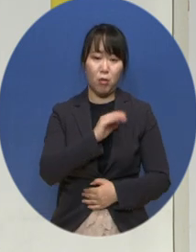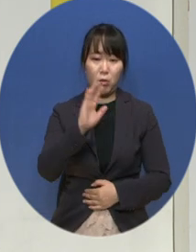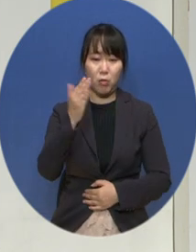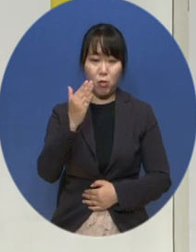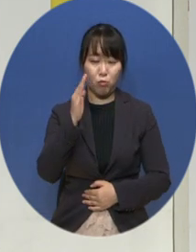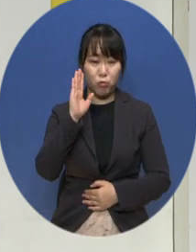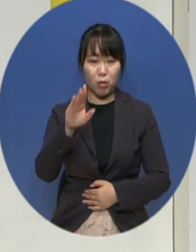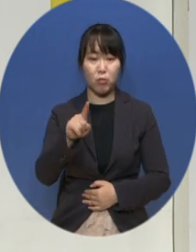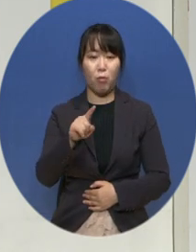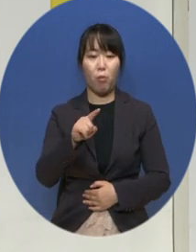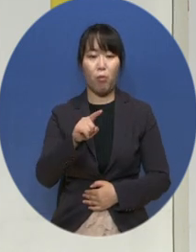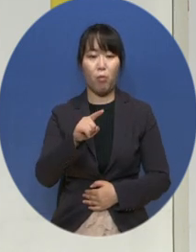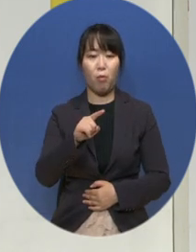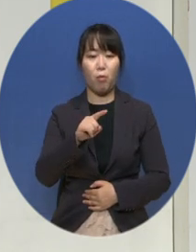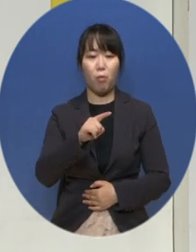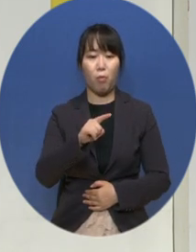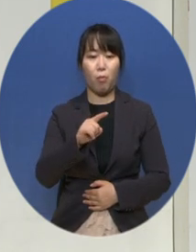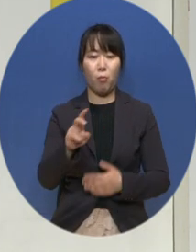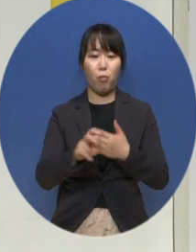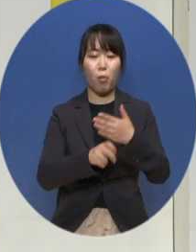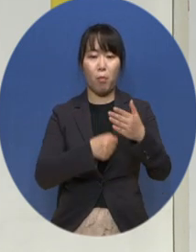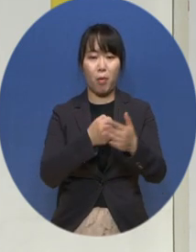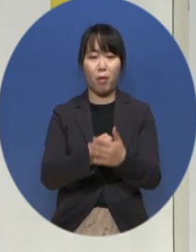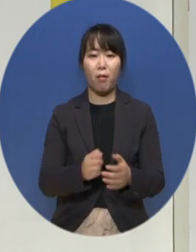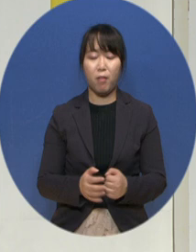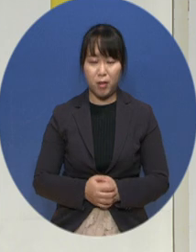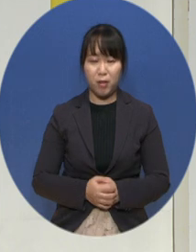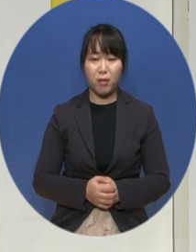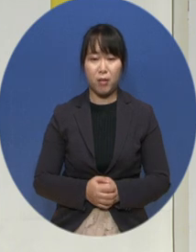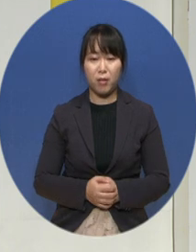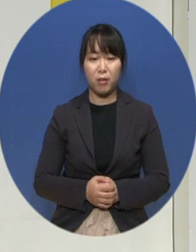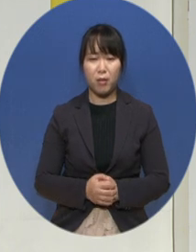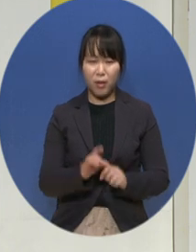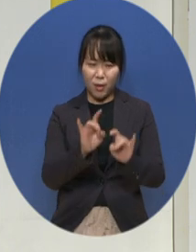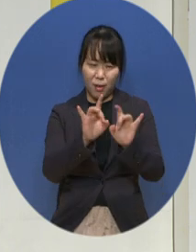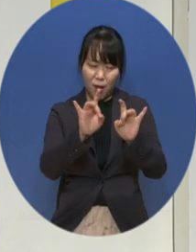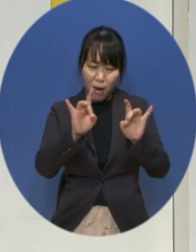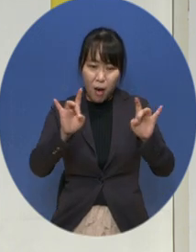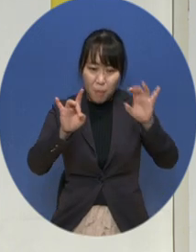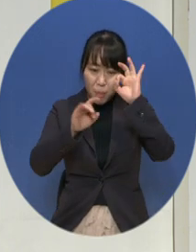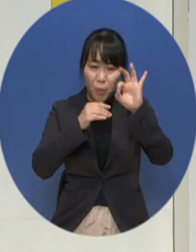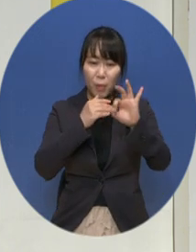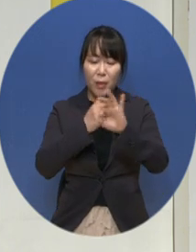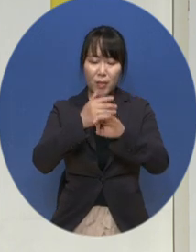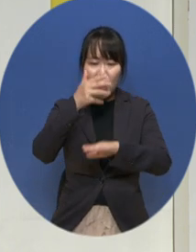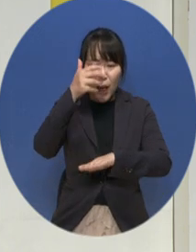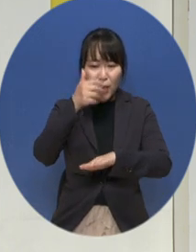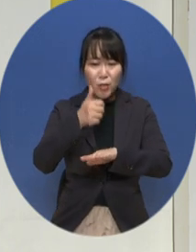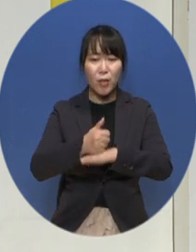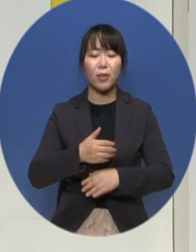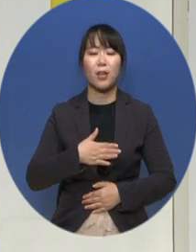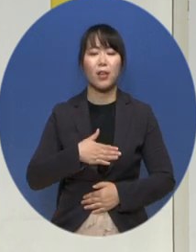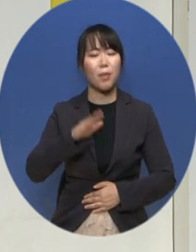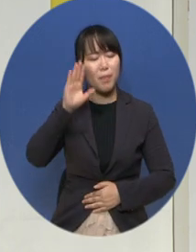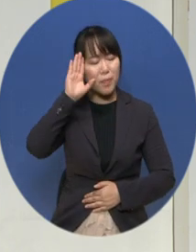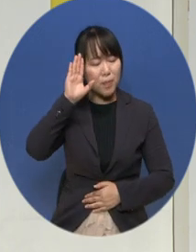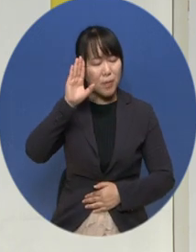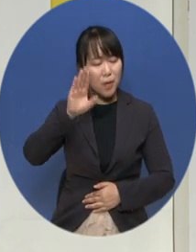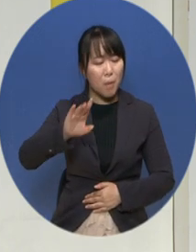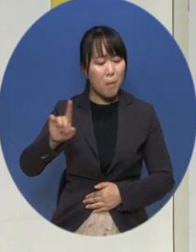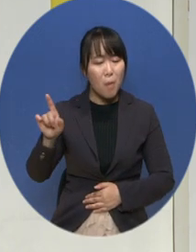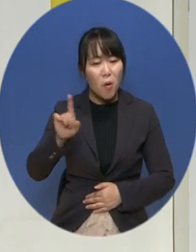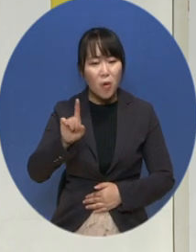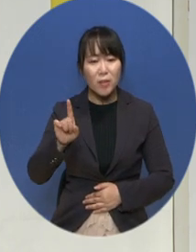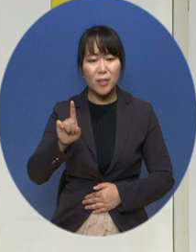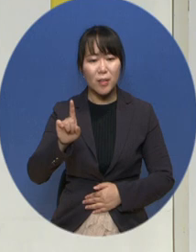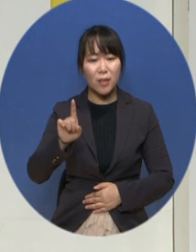국회의원 되니까 딱 그 자꾸 는 된것 같군 야 그래서 이 일은 이건 하나의 경험이 나중에 자기한테 훗날 뭘